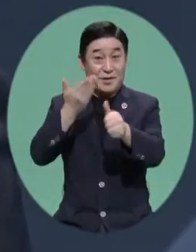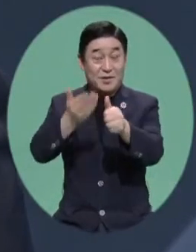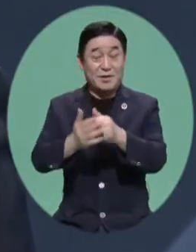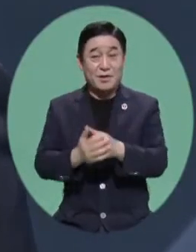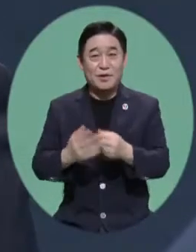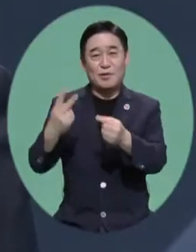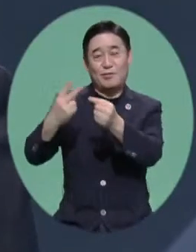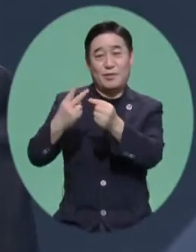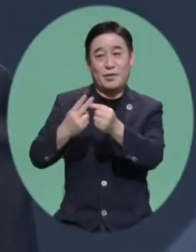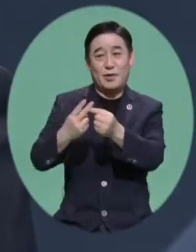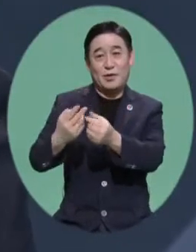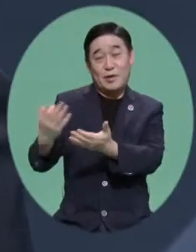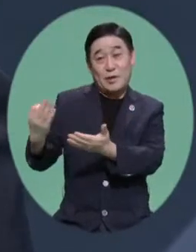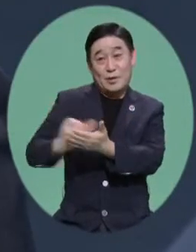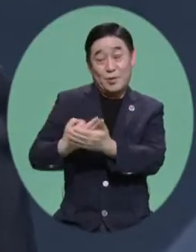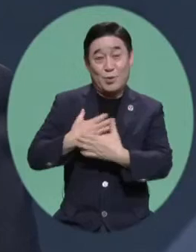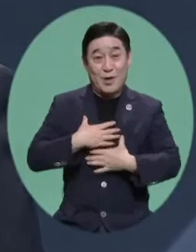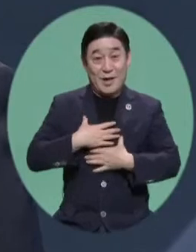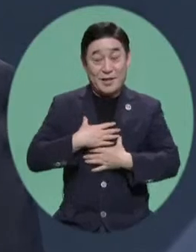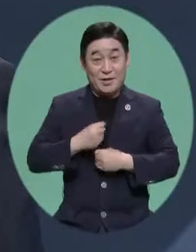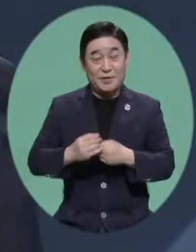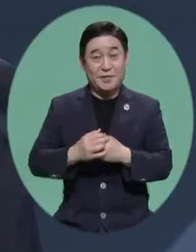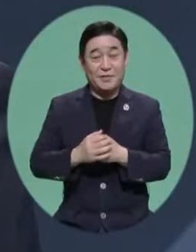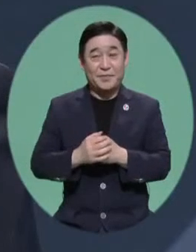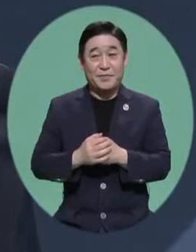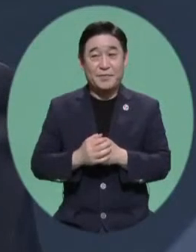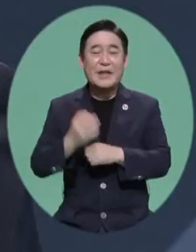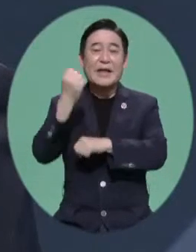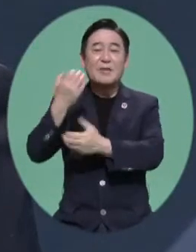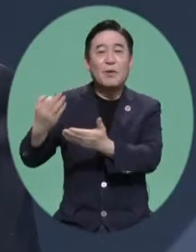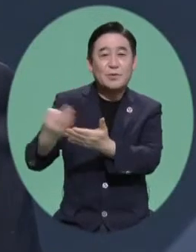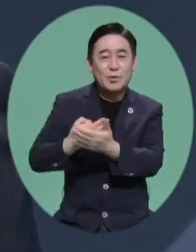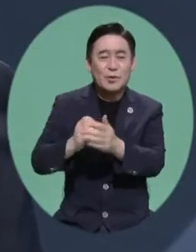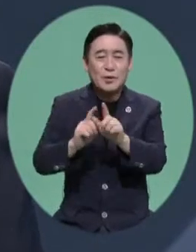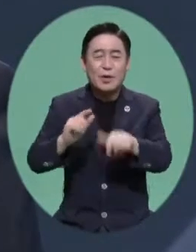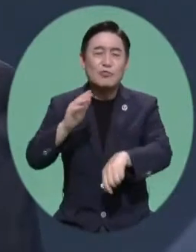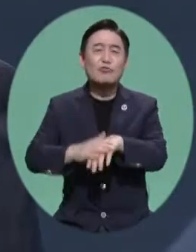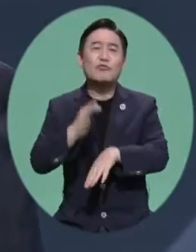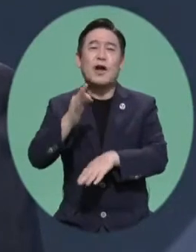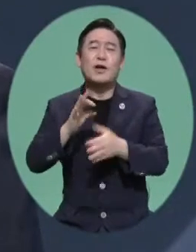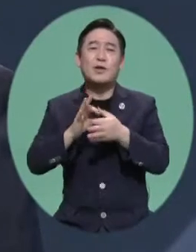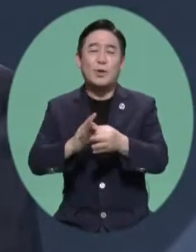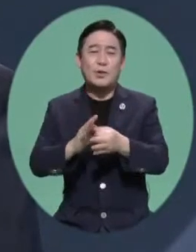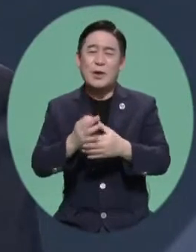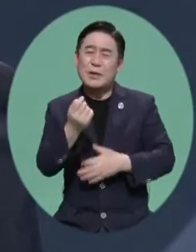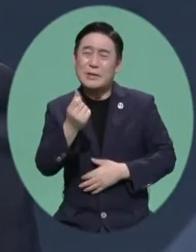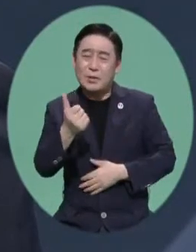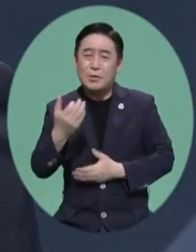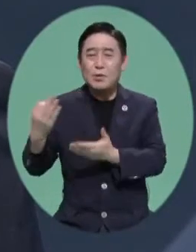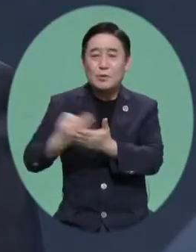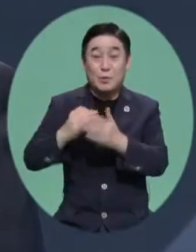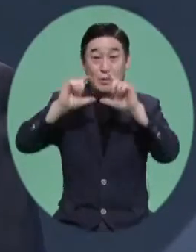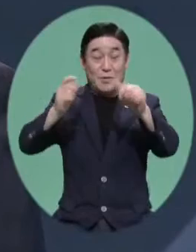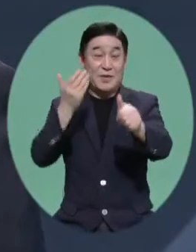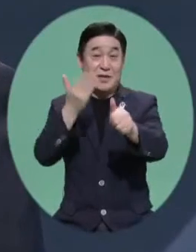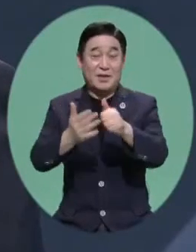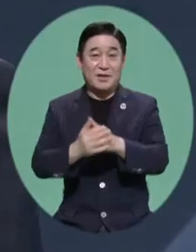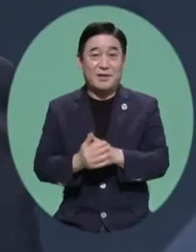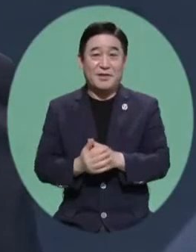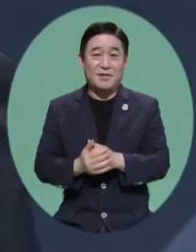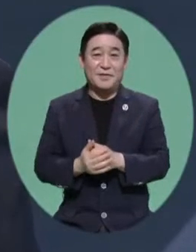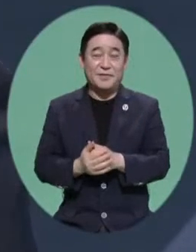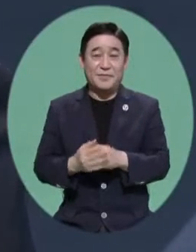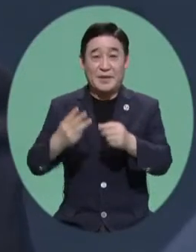두번째는 소드 안 전망입니다 기본 소득과 각종 수당을 통해서 최소한의 소득을 보장하겠습니다